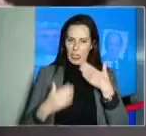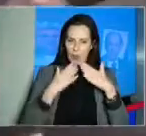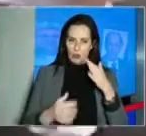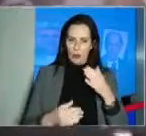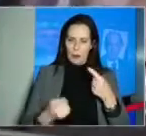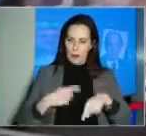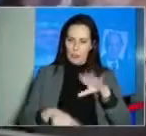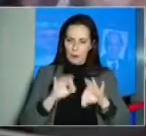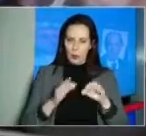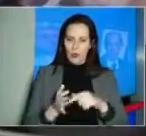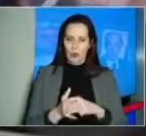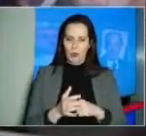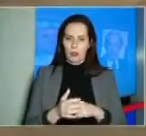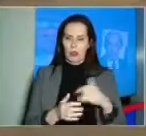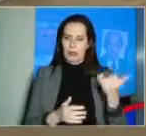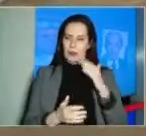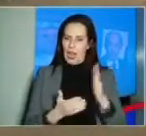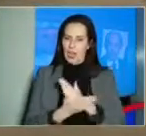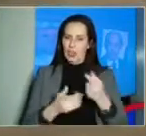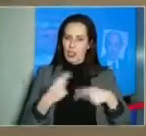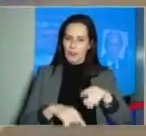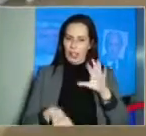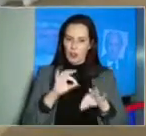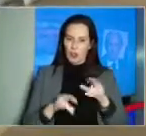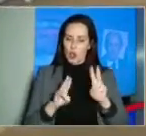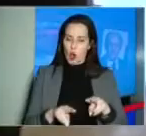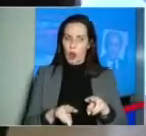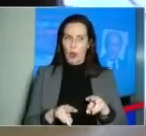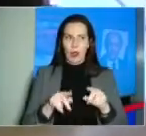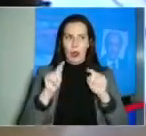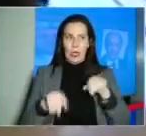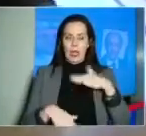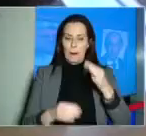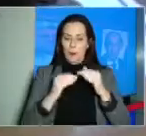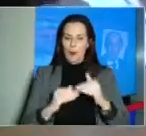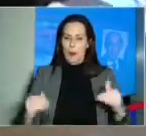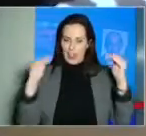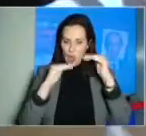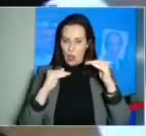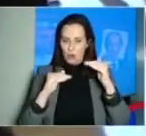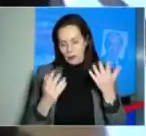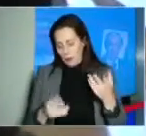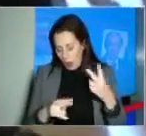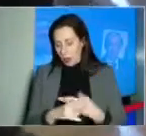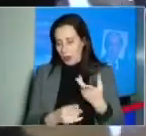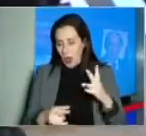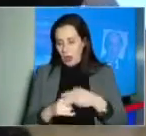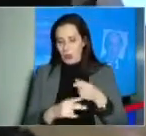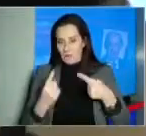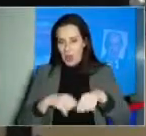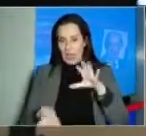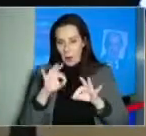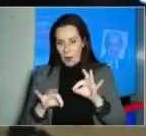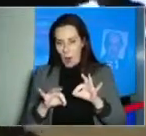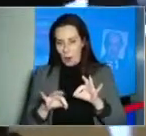בוועדת הבחירות. תמיד החלטה של ועדת הבחירות יכולה להגיע אחרי זה לבג"ץ. יש לזה המסלול הרגיל. המסלול הרגיל זה ועדת